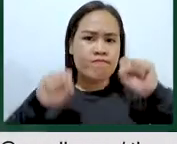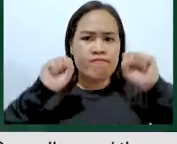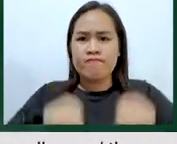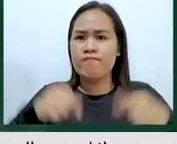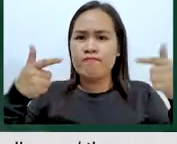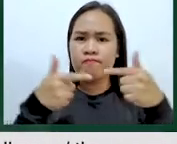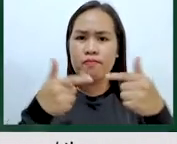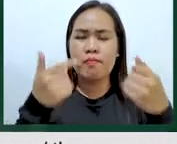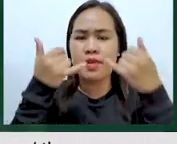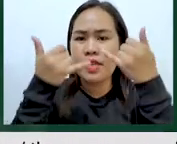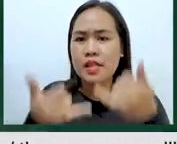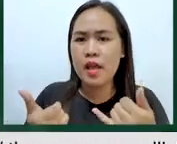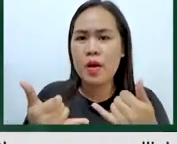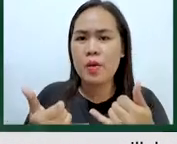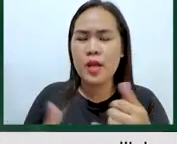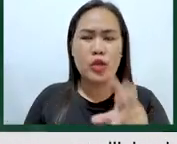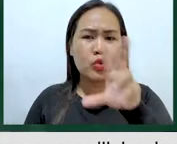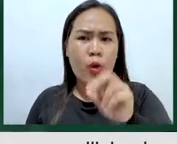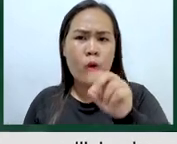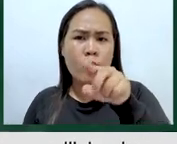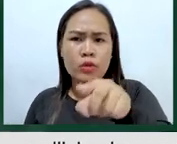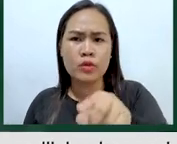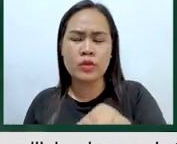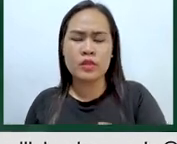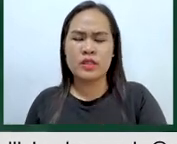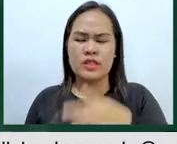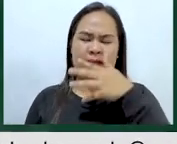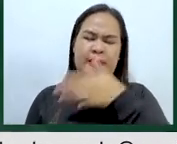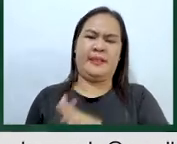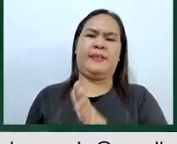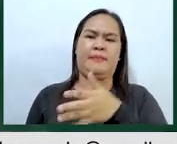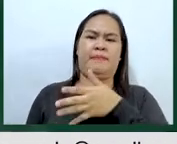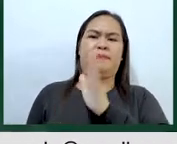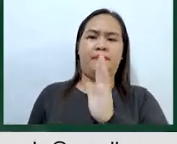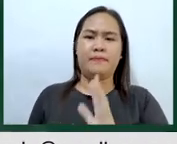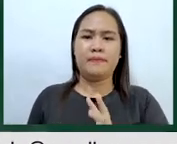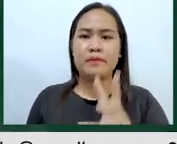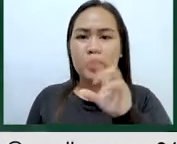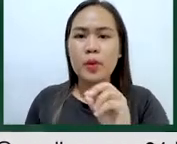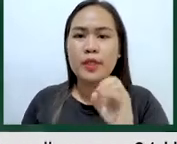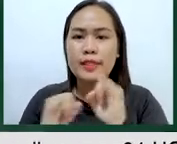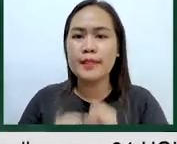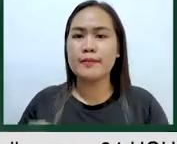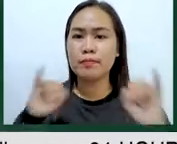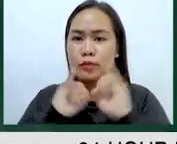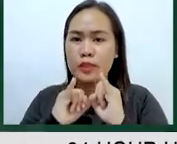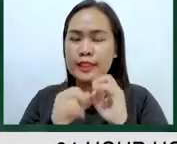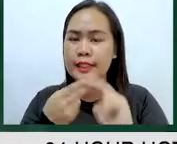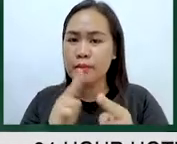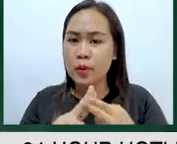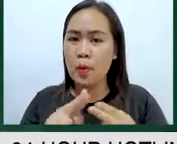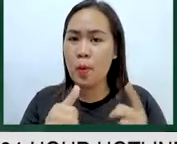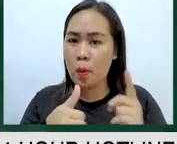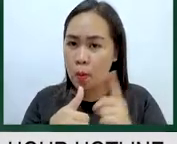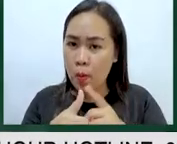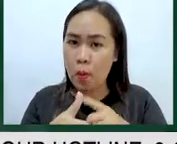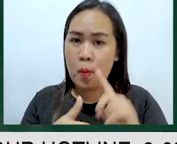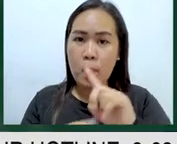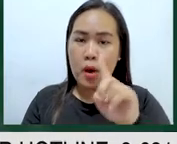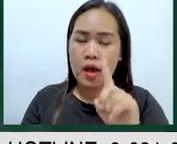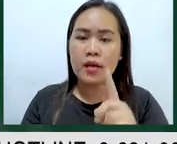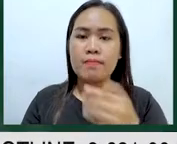'di ba, sinasabi ko nga, tuwing lalabas ako ng bahay, alam ko makikipagsapalaran ako sa araw na 'to. So don't let your